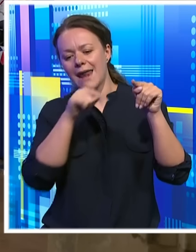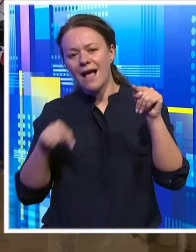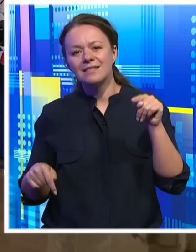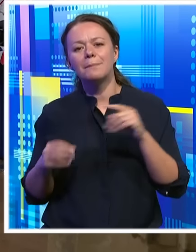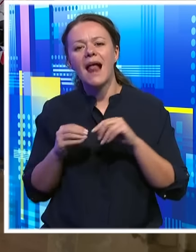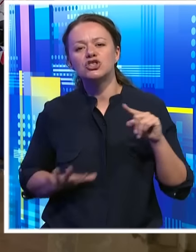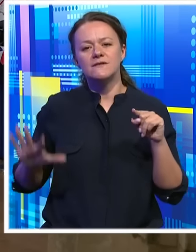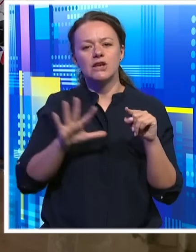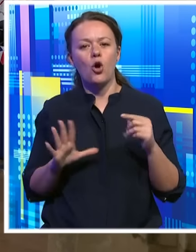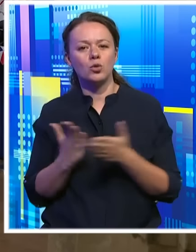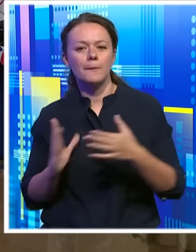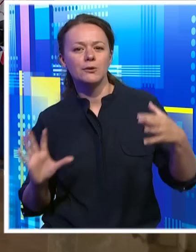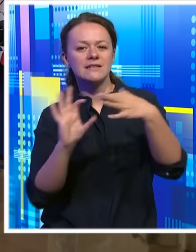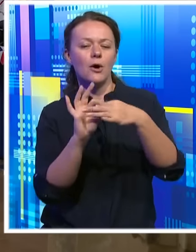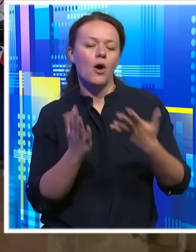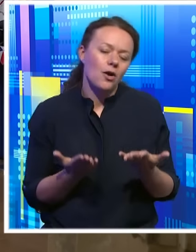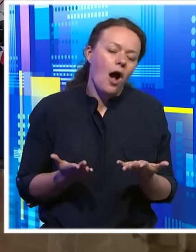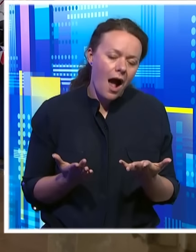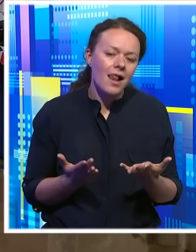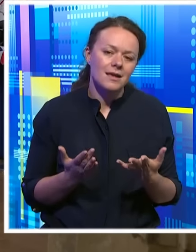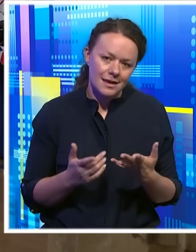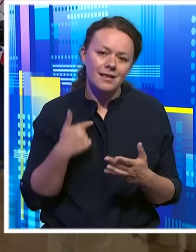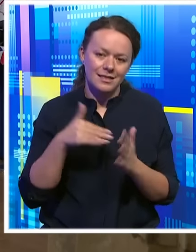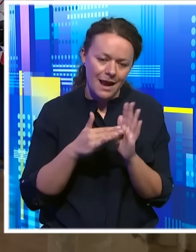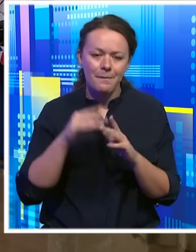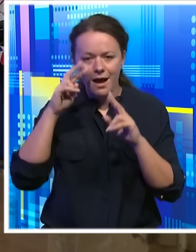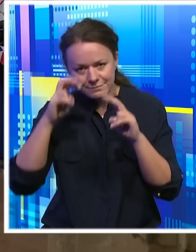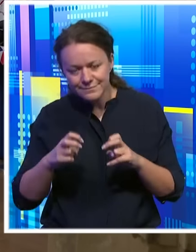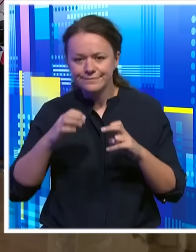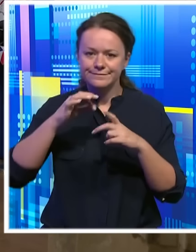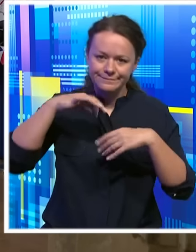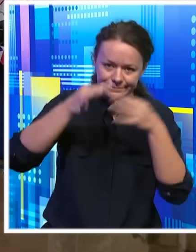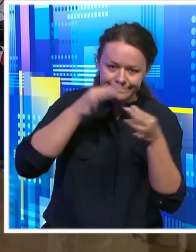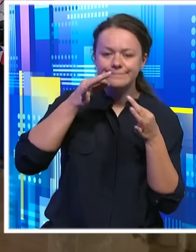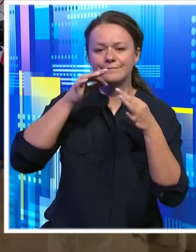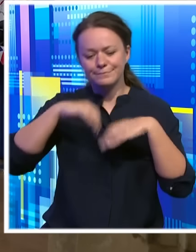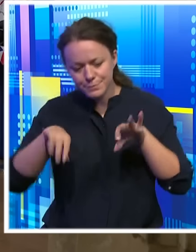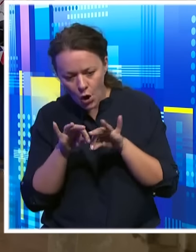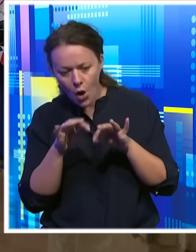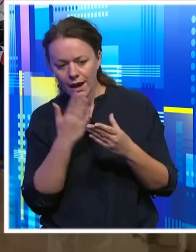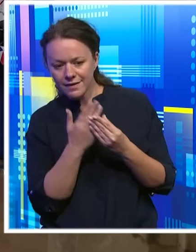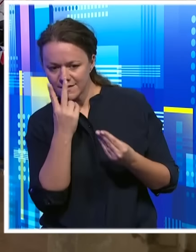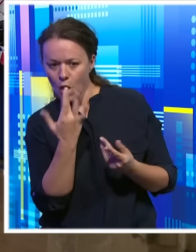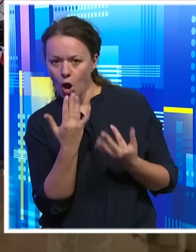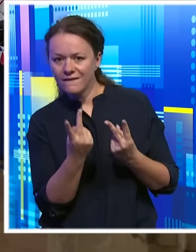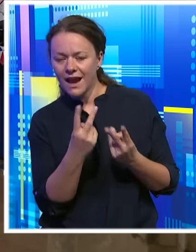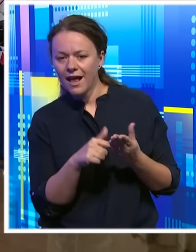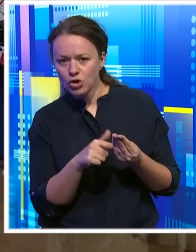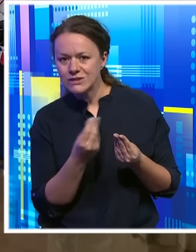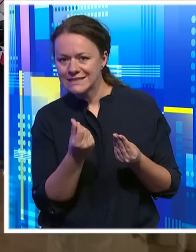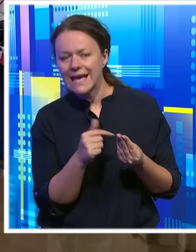ali tek ćemo da uradimo studije, pa projekat, pa kada budemo videli kolika je cena, moći ćemo to da vam